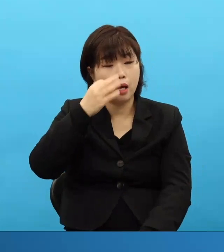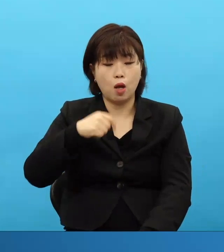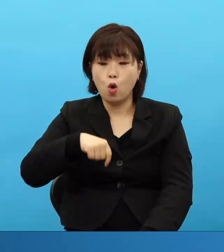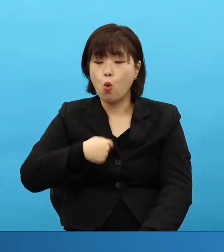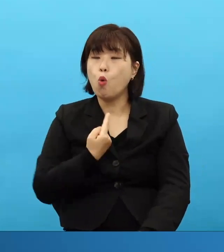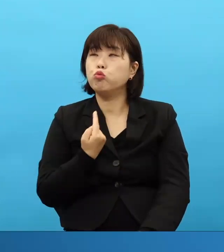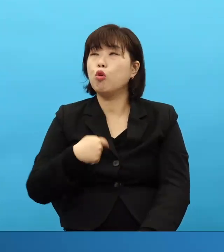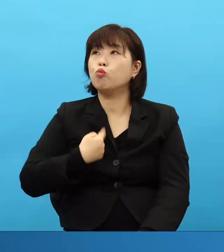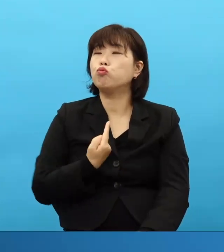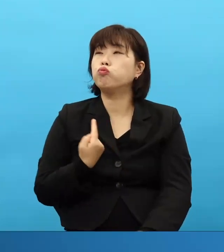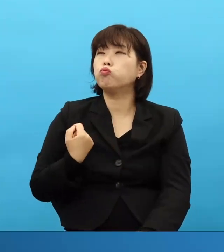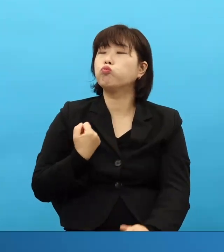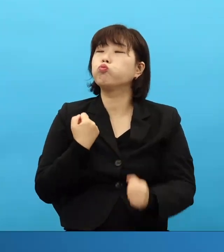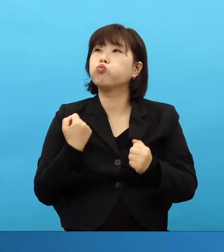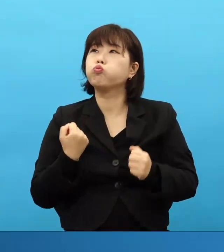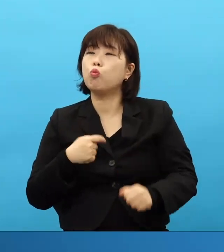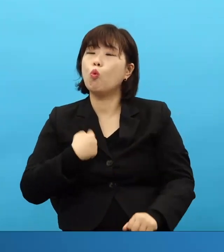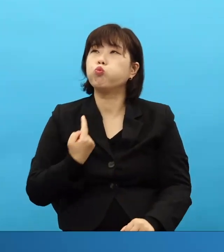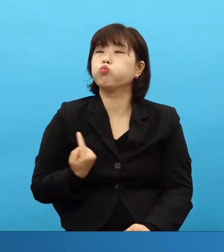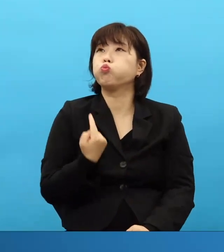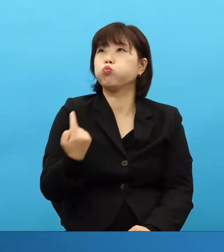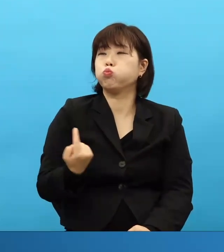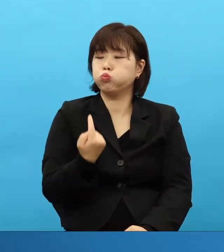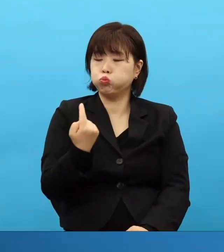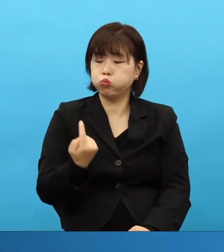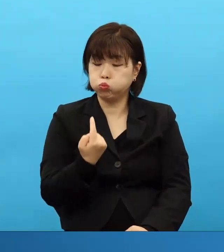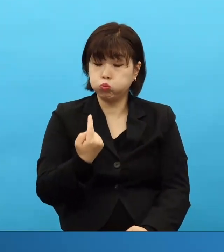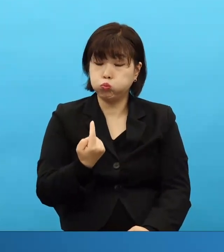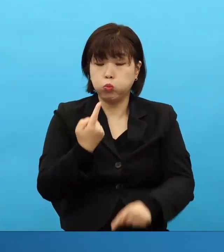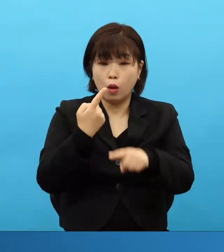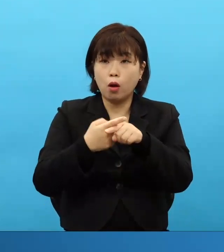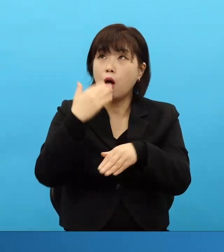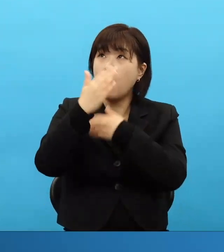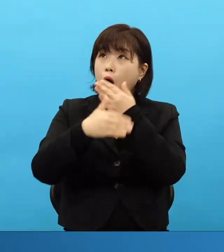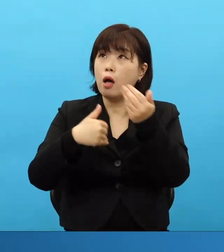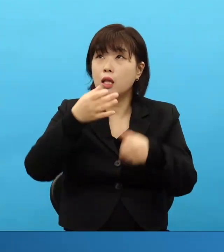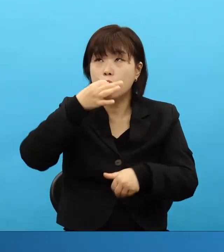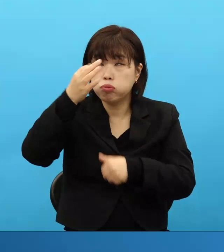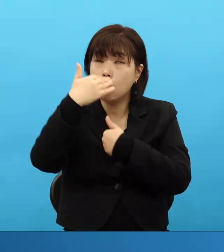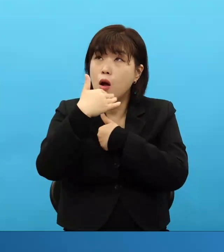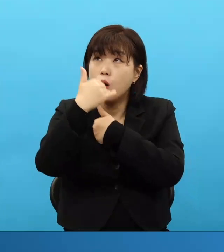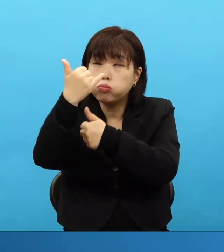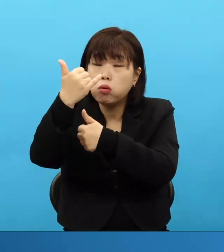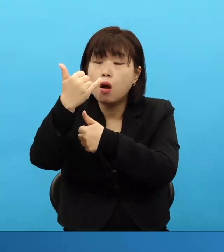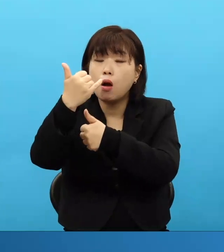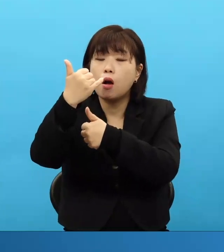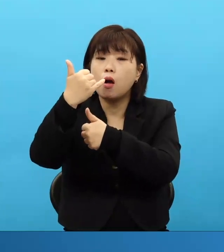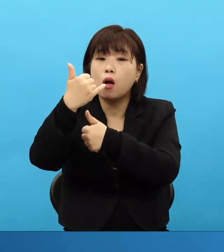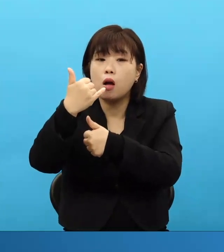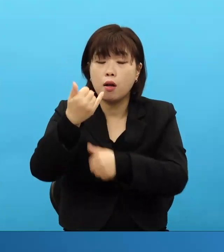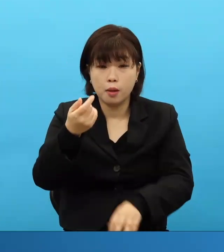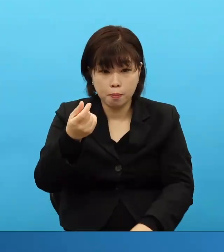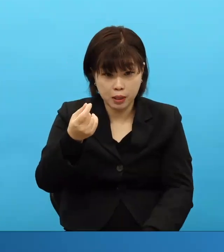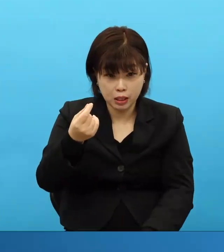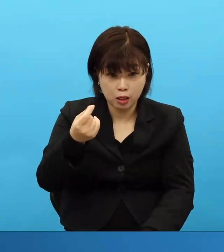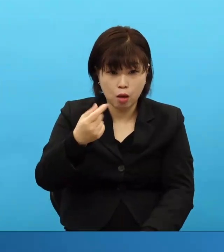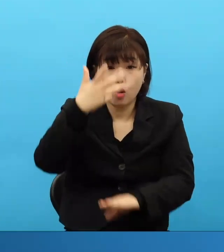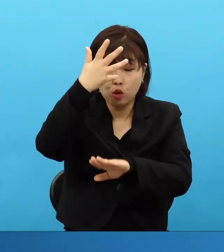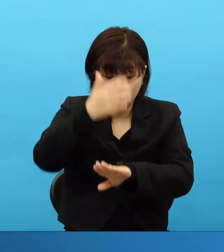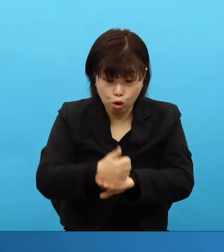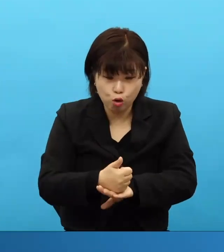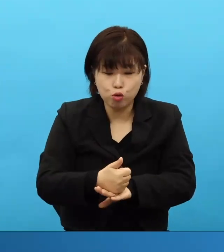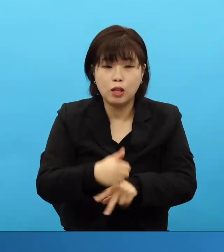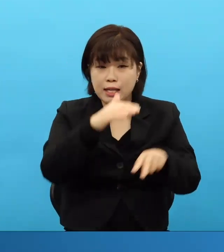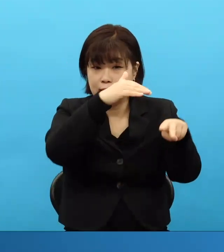himself. 이 사무엘이 여러분 아시다시피 이런 미스바 운동을 일으켜서 움직일 거라고는 아무도 생각 못 해요. But this Samuel, as you well